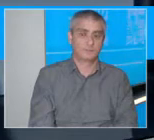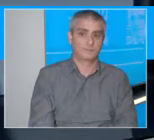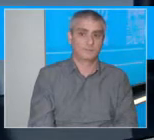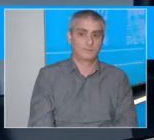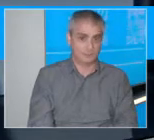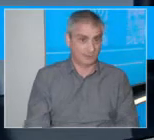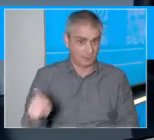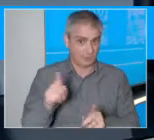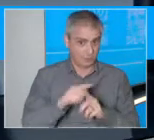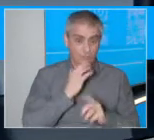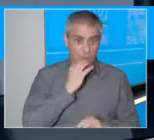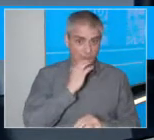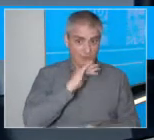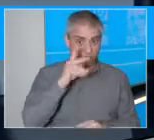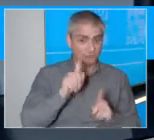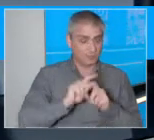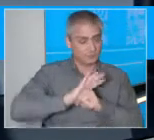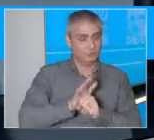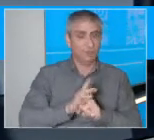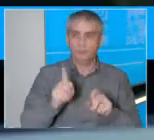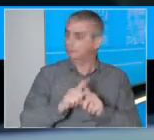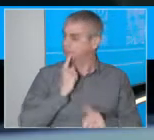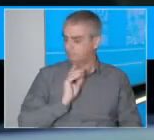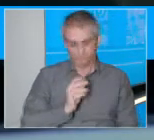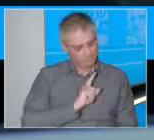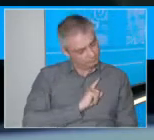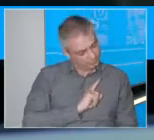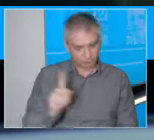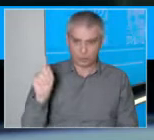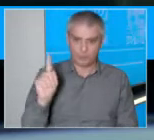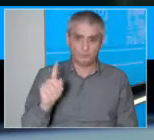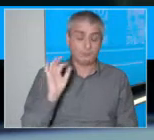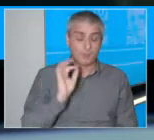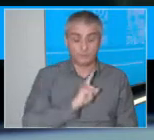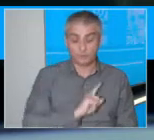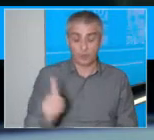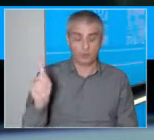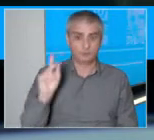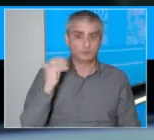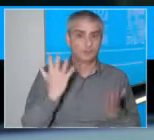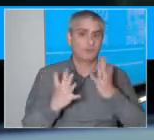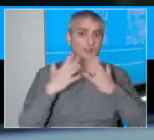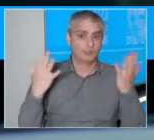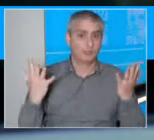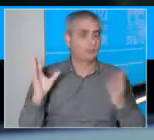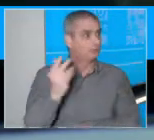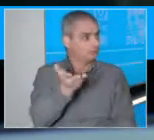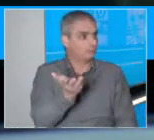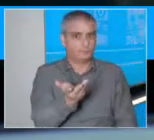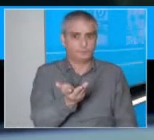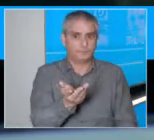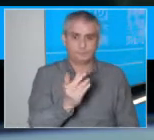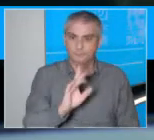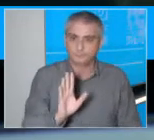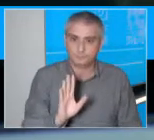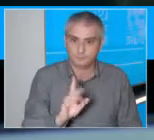צריך לנקוט באותה יד כפי שנוקט. ממש לא, בואו, התבטאתי על זה ממש בשום פנים ואופן לא. שוב, יש הבדל גדול בין איך מדינה. הדם הוא דם. אני